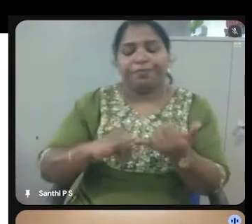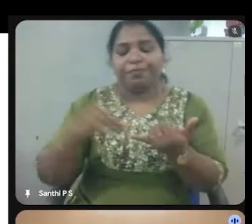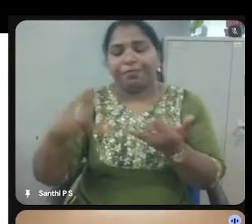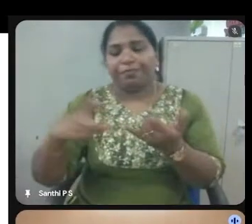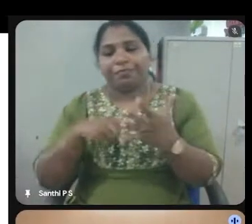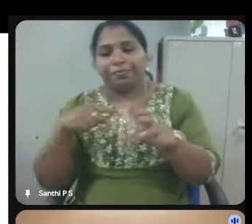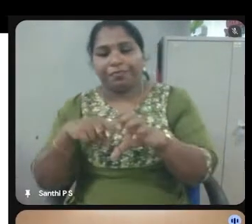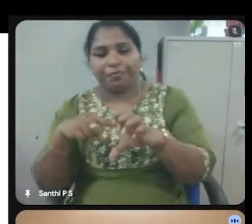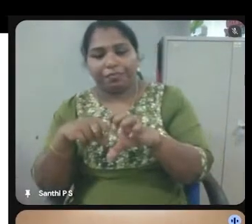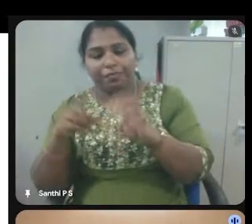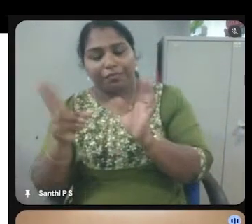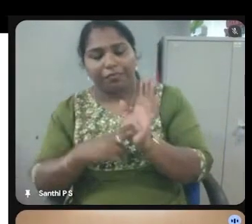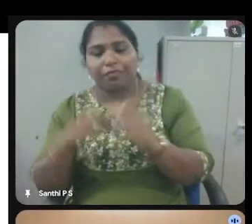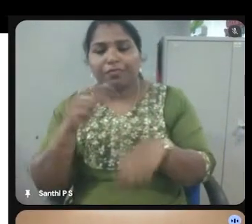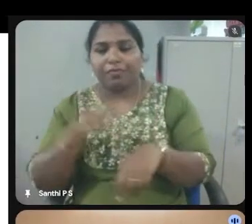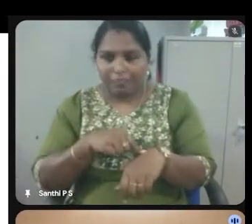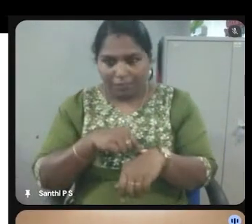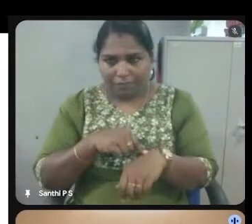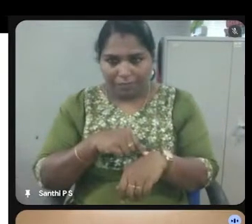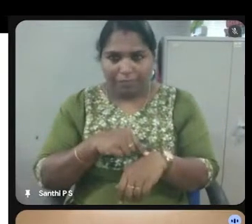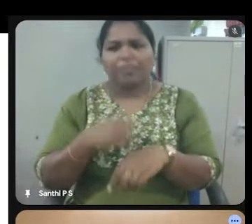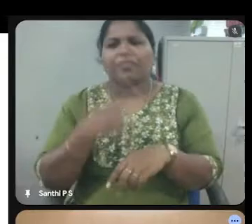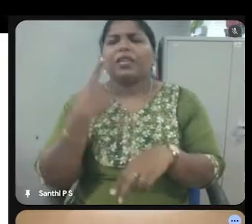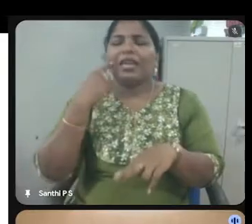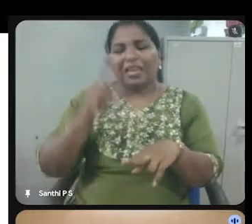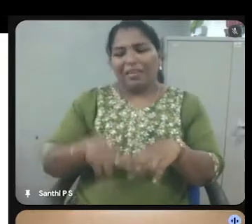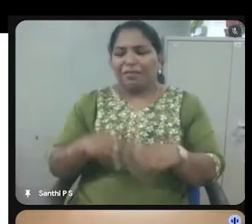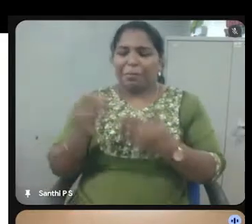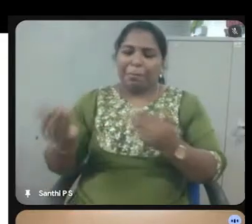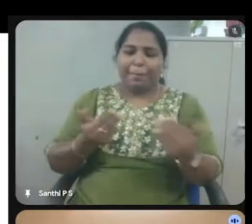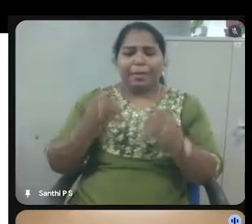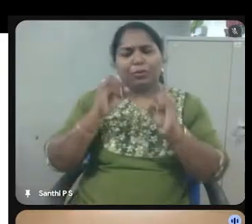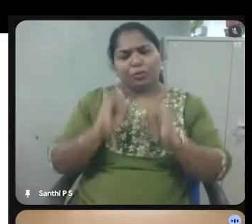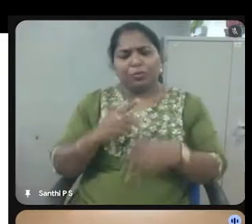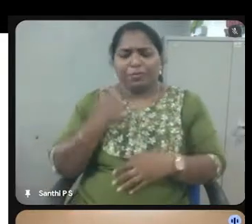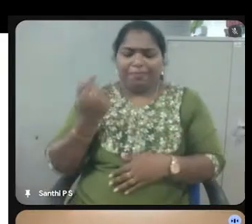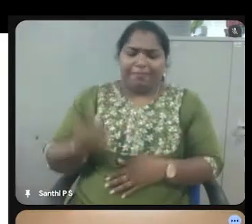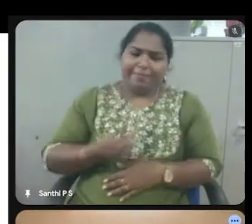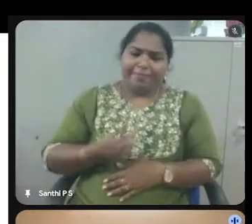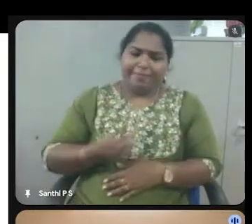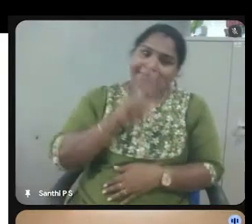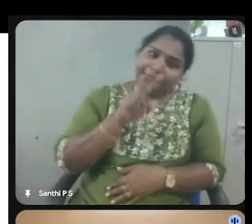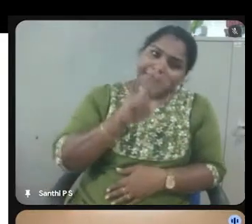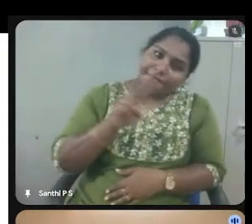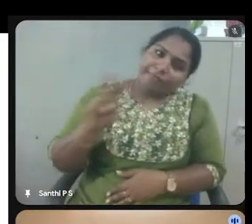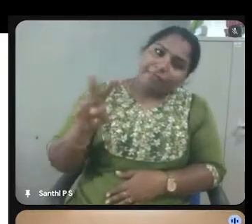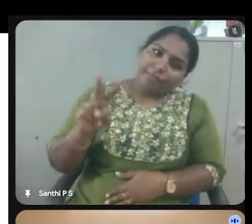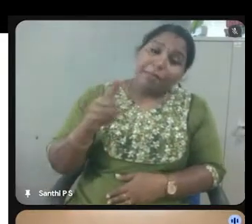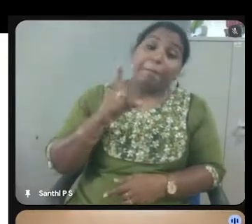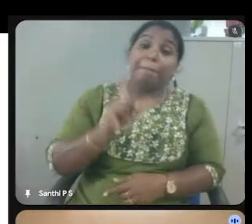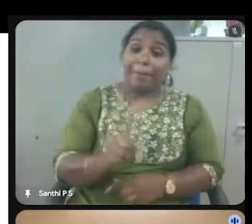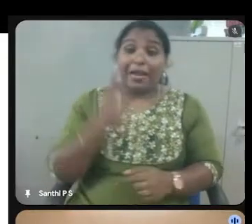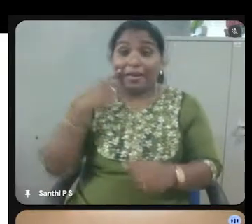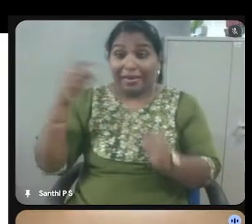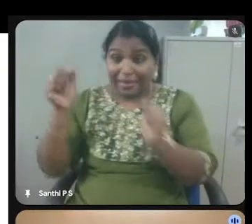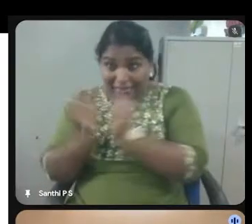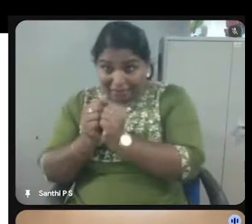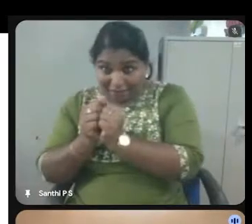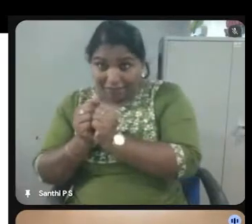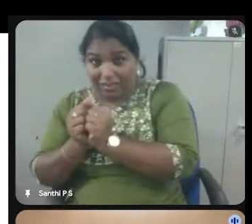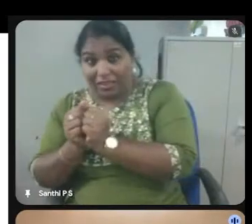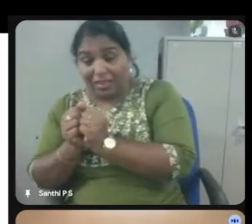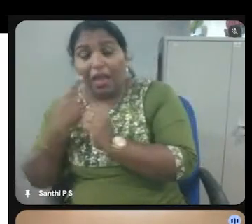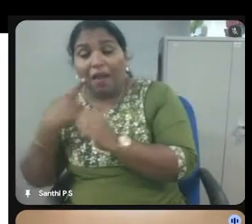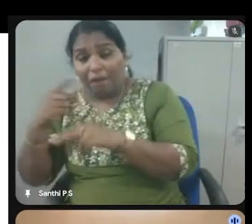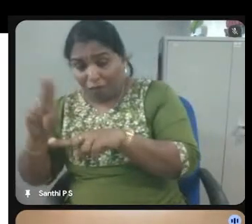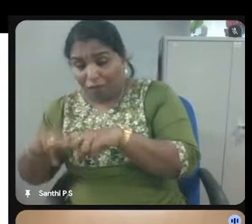വെറുതെ ഒറ്റയ്ക്ക് ഇരുന്ന് ഇങ്ങനെ സ്ക്രീൻ വെറുതെ കണ്ടുകൊണ്ടിരിക്കുന്നതും ഒരു മുതിർന്ന ഒരാൾ കൂടി ഇരുന്ന് കാണുക, വെറുതെ